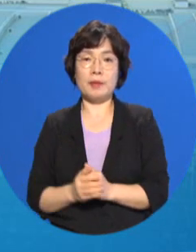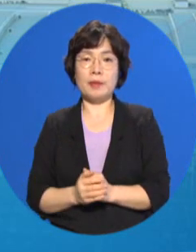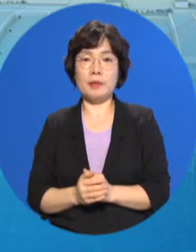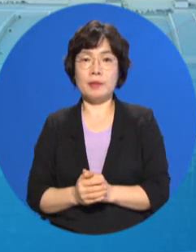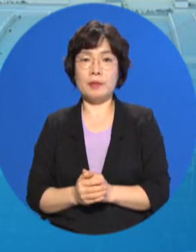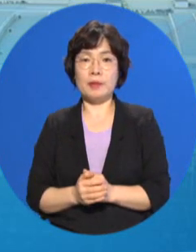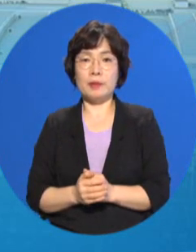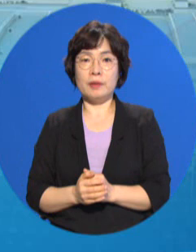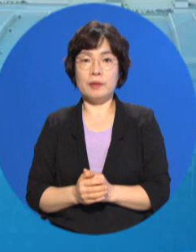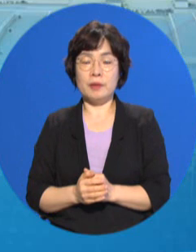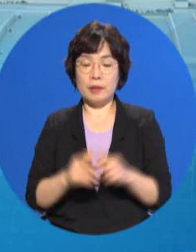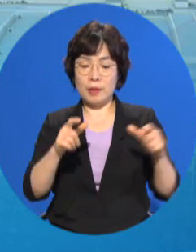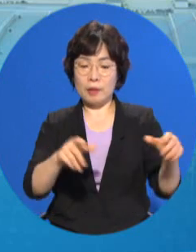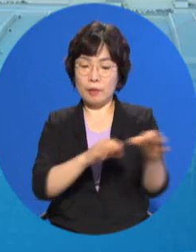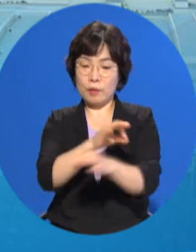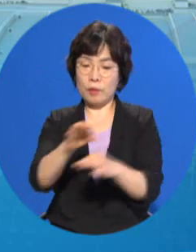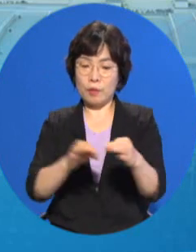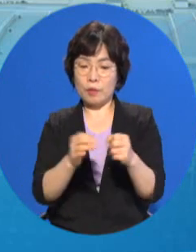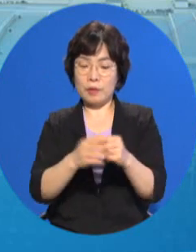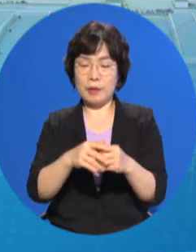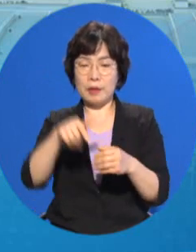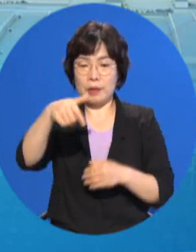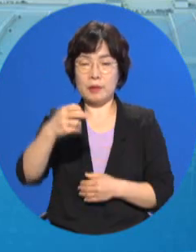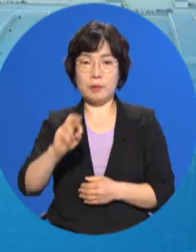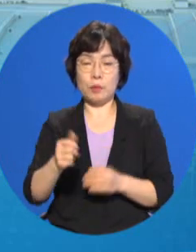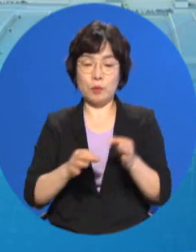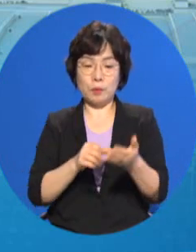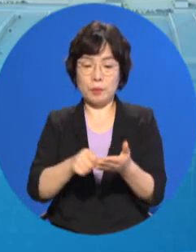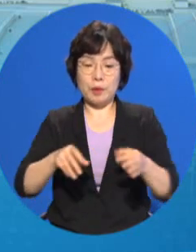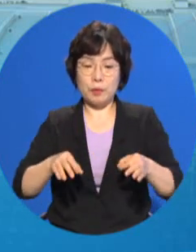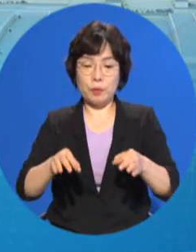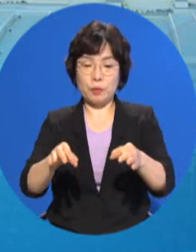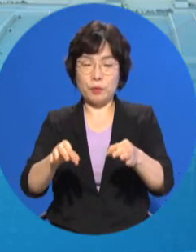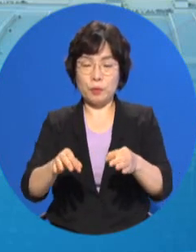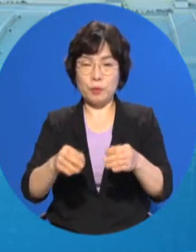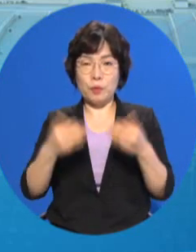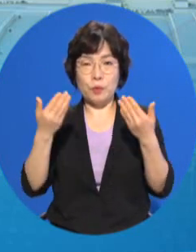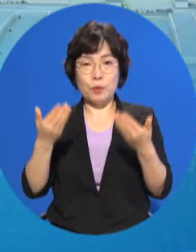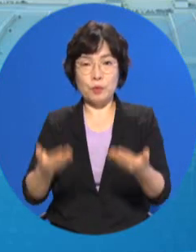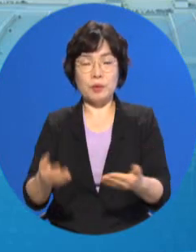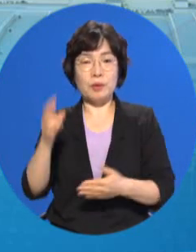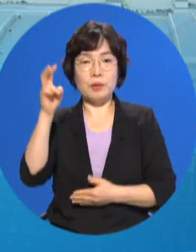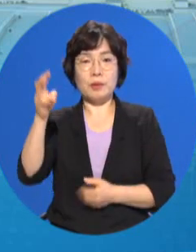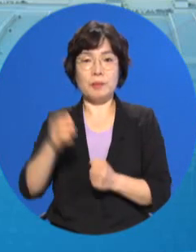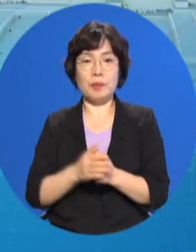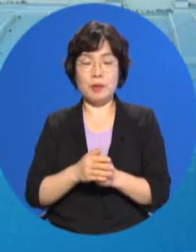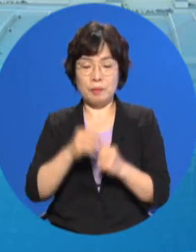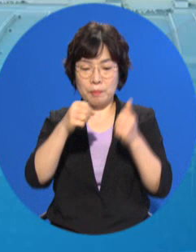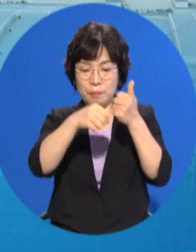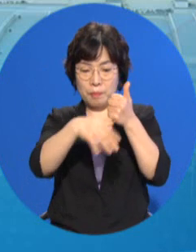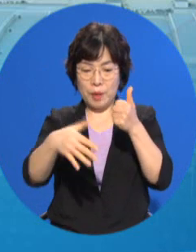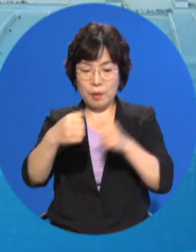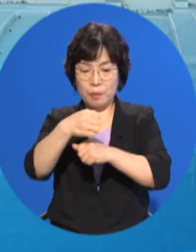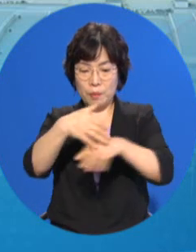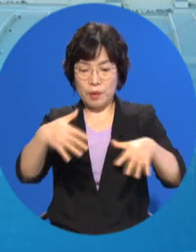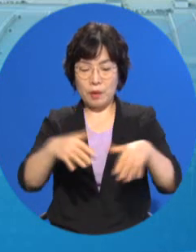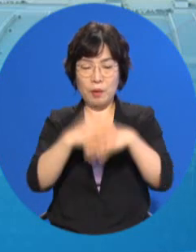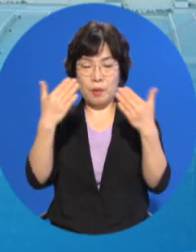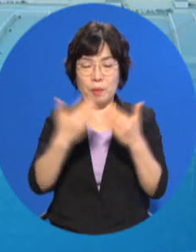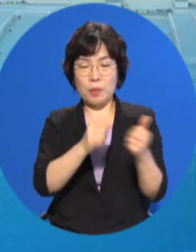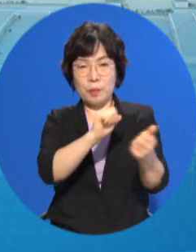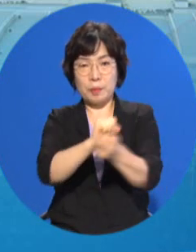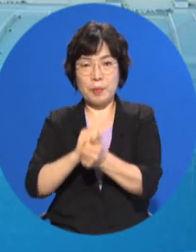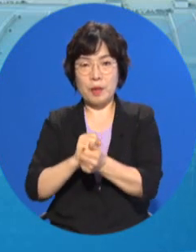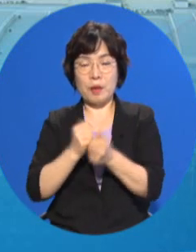놓였습니다. 지역경제의 또 다른 축인 금호타이어 역시 휴업을 예고하고 있는데요. 협력업체들도 줄줄이 가동 중단